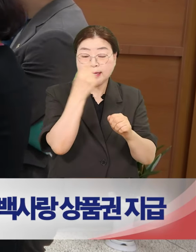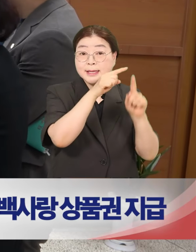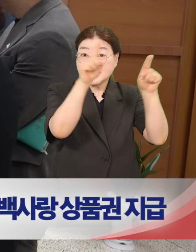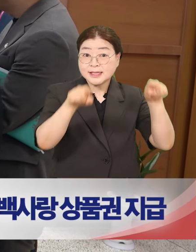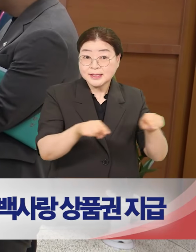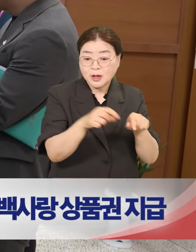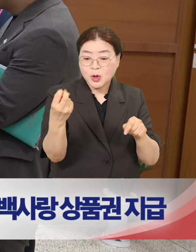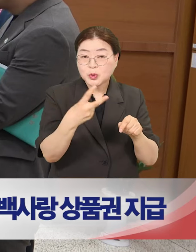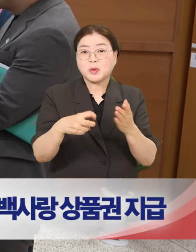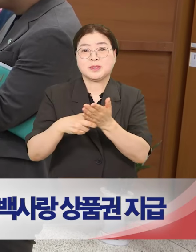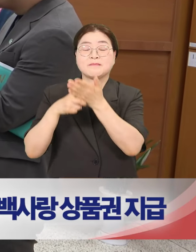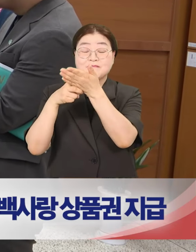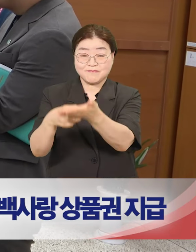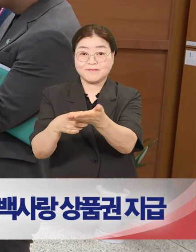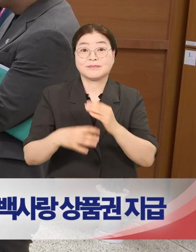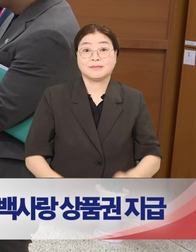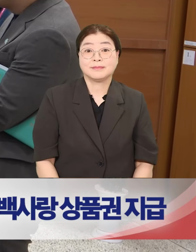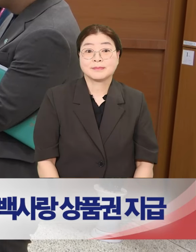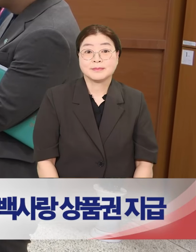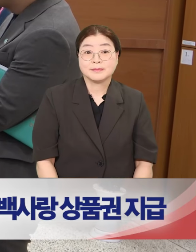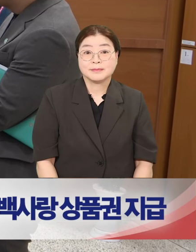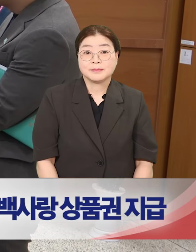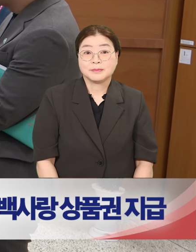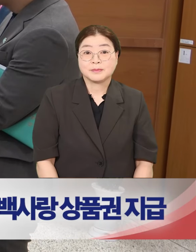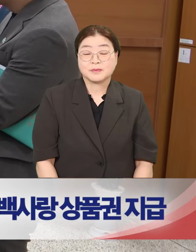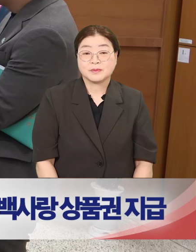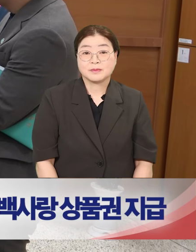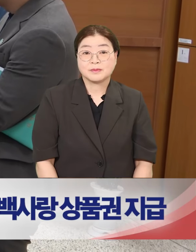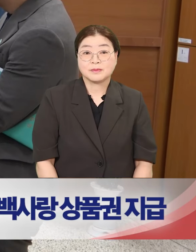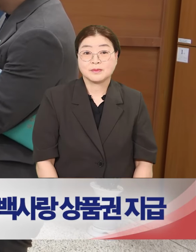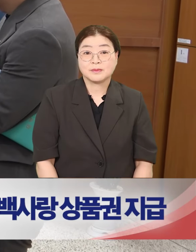납세자 인증서와 함께 태백사랑 상품권이 지급되었습니다.